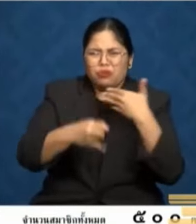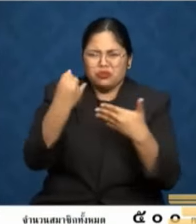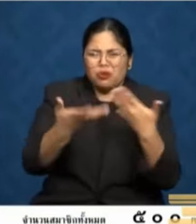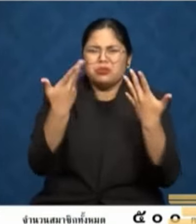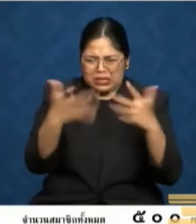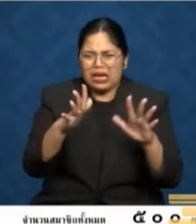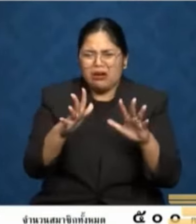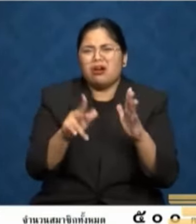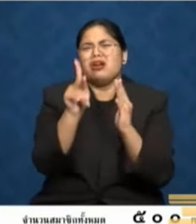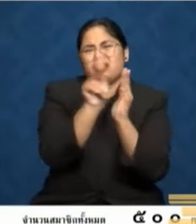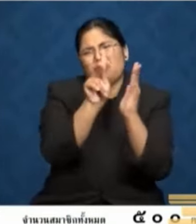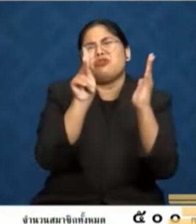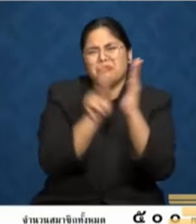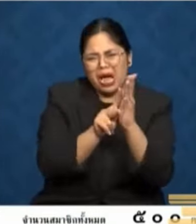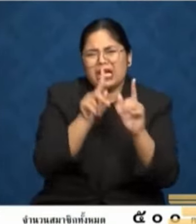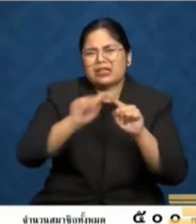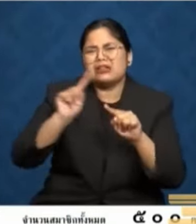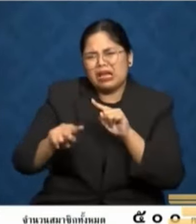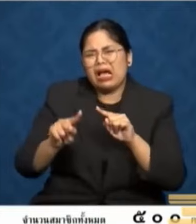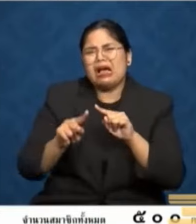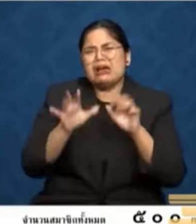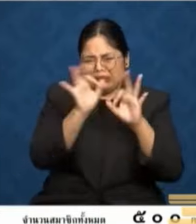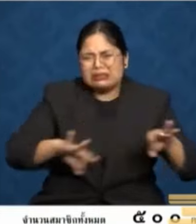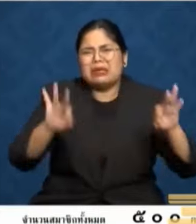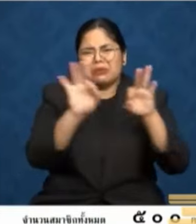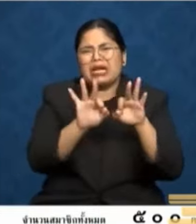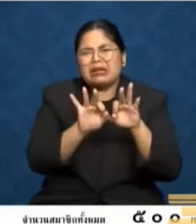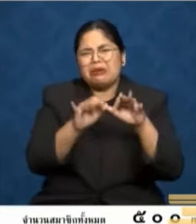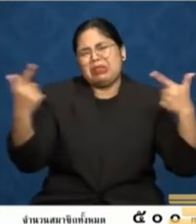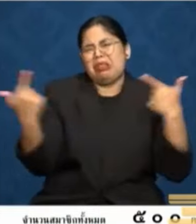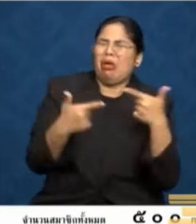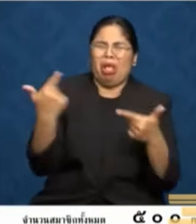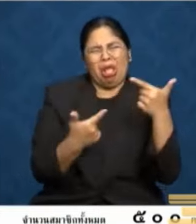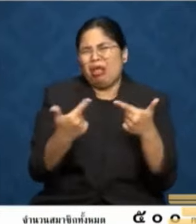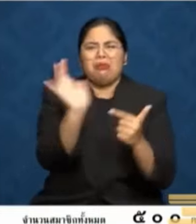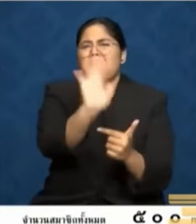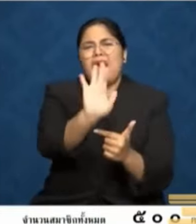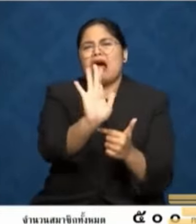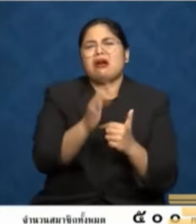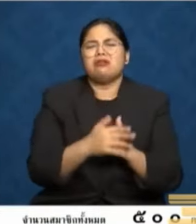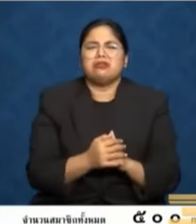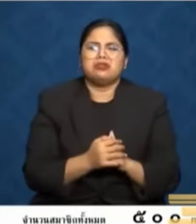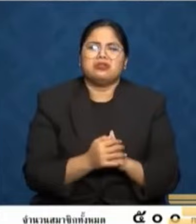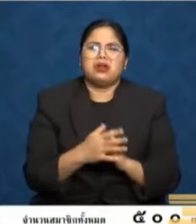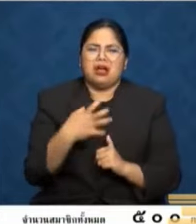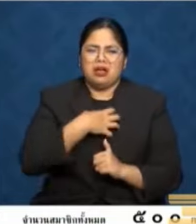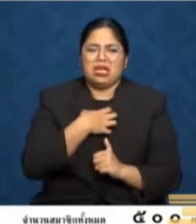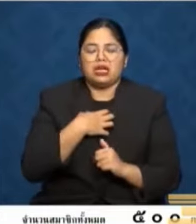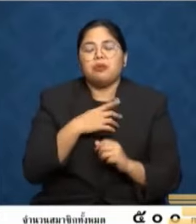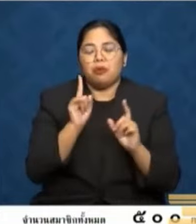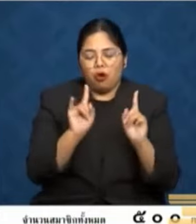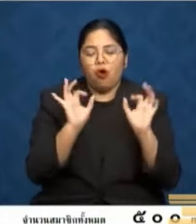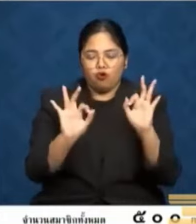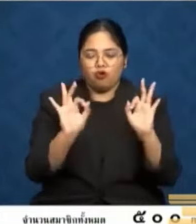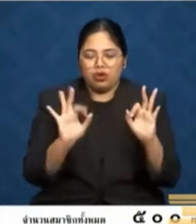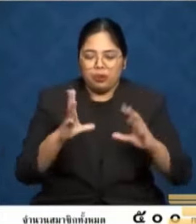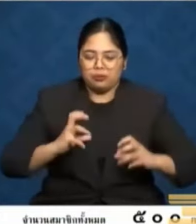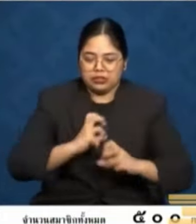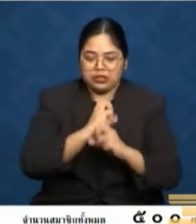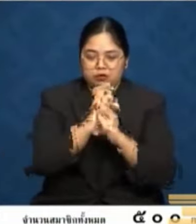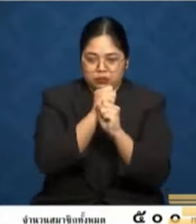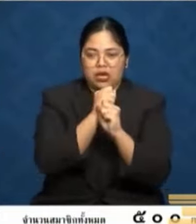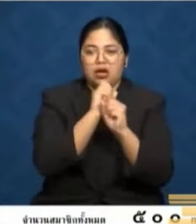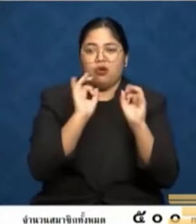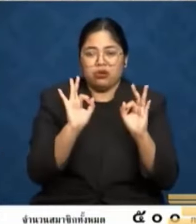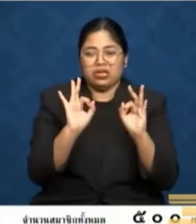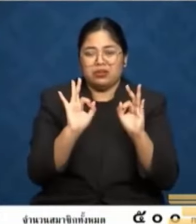เรื่องกฎหมายด่วนๆเลยครับท่านเรื่องนี้สำคัญมากกว่าที่จะมาโต้ตอบกันครับขอบคุณครับครับก็เดี๋ยวผมวินิจฉัยนะครับท่านรชัยสรุปนะครับ